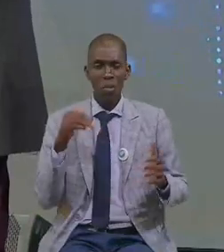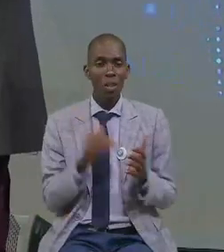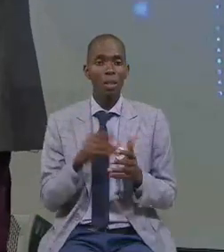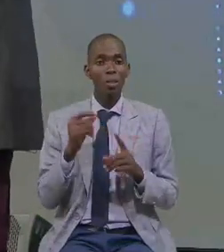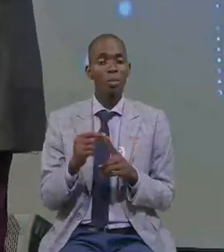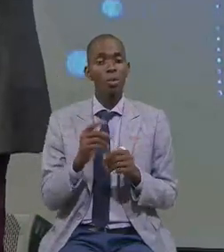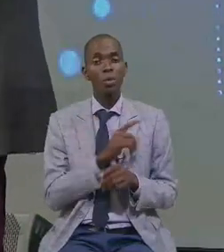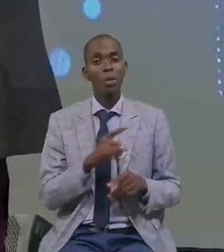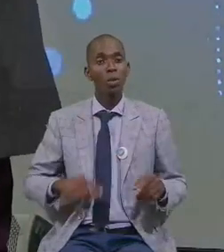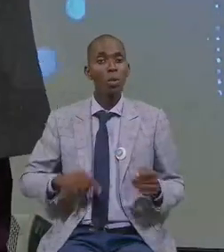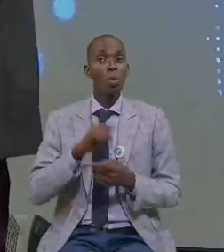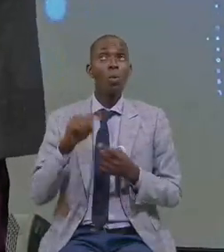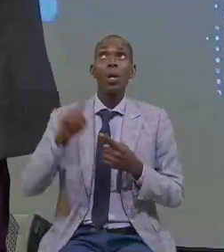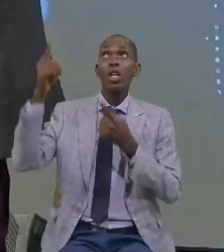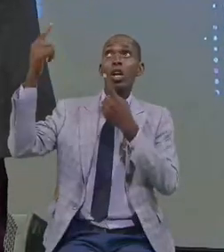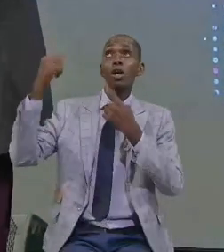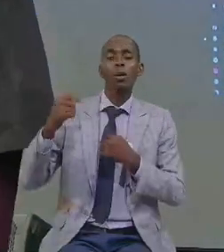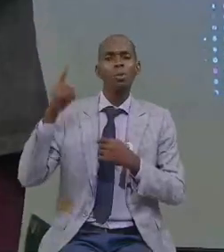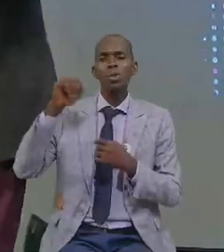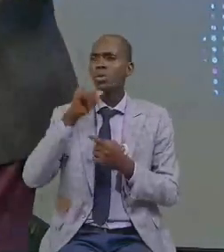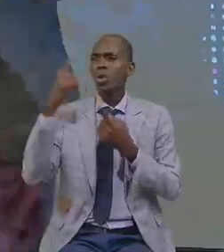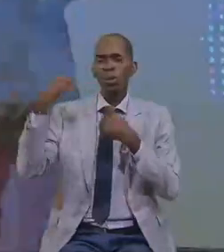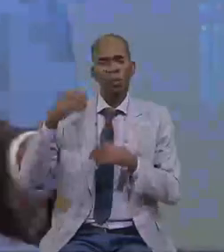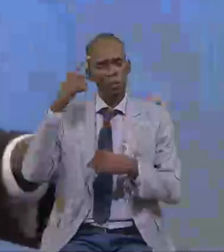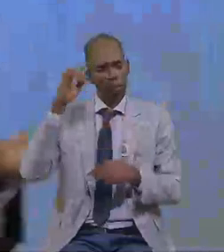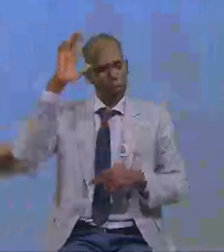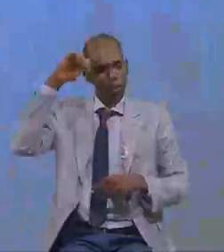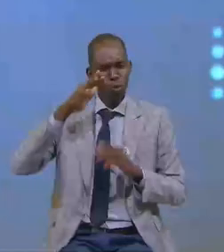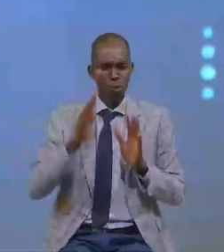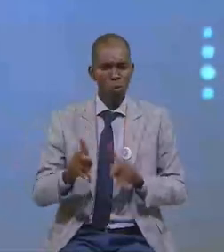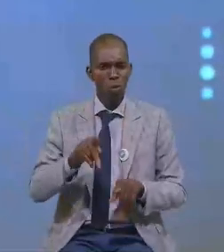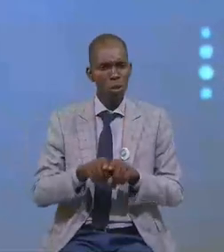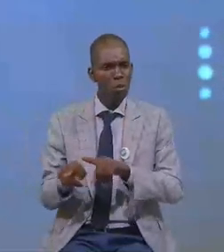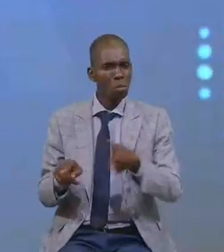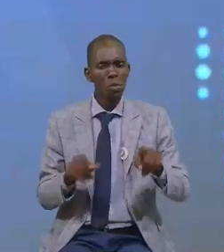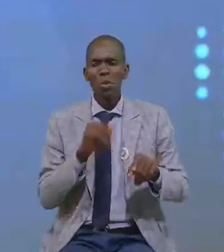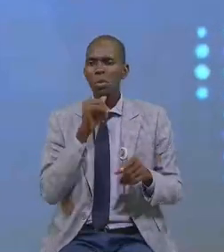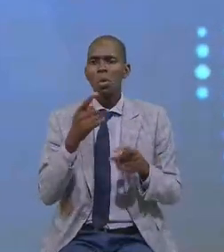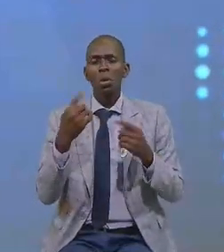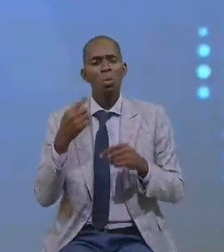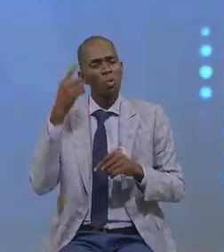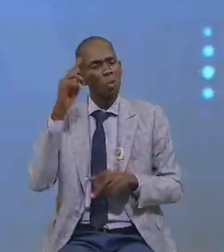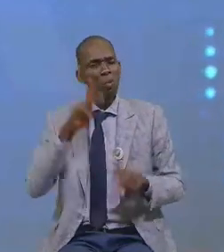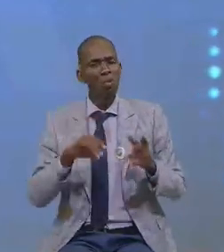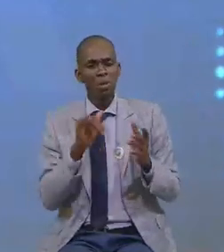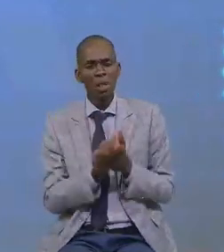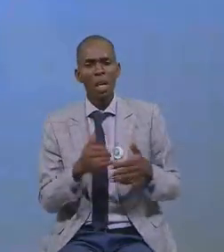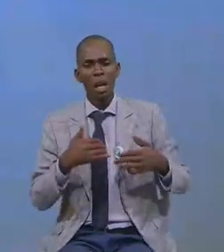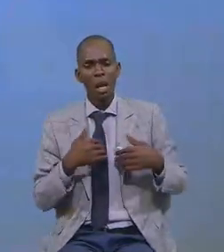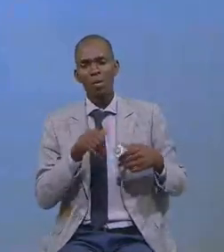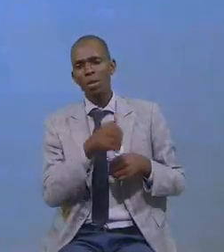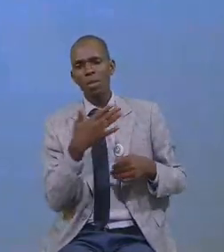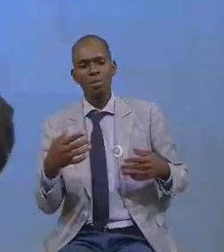Seigneur. Lorsqu'il viendra, il ne viendra pas pour les rebelles, il ne viendra pas pour ceux qui ont la rivalité dans leur